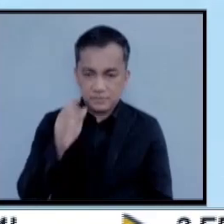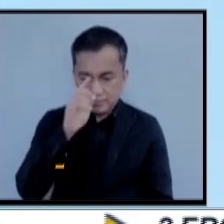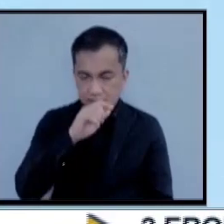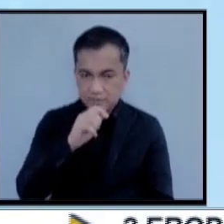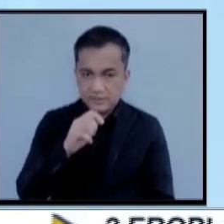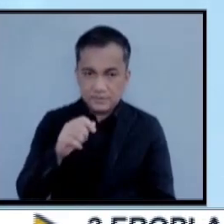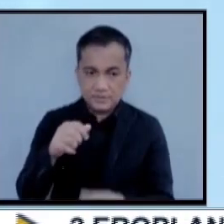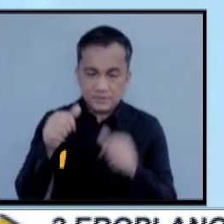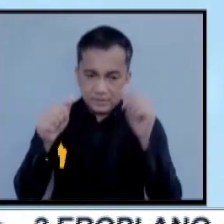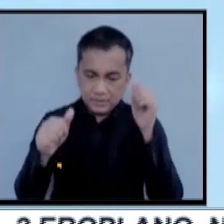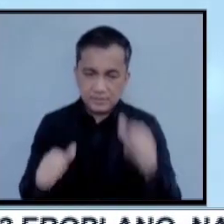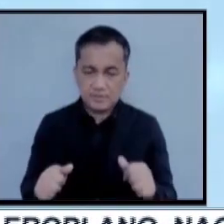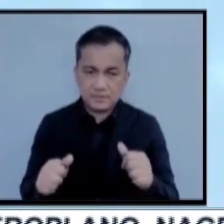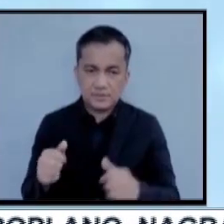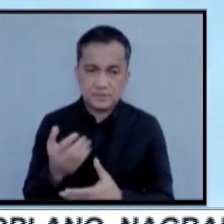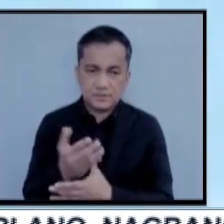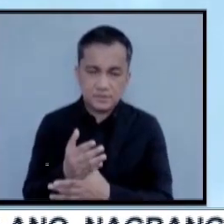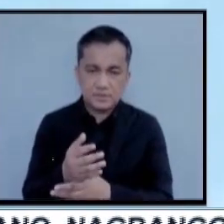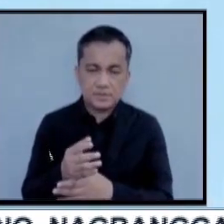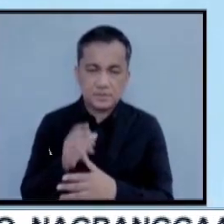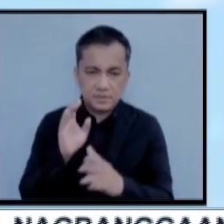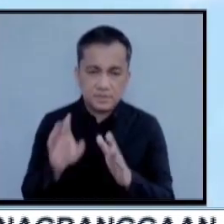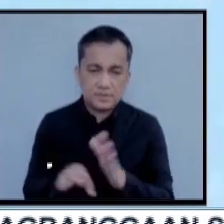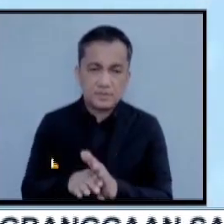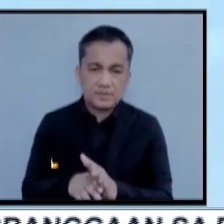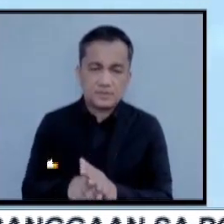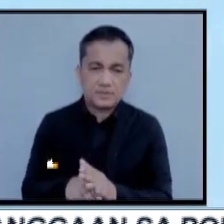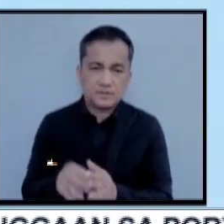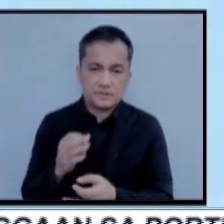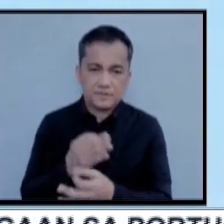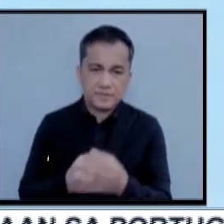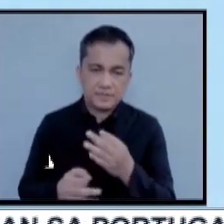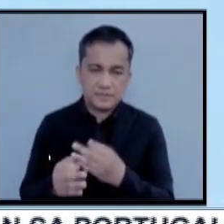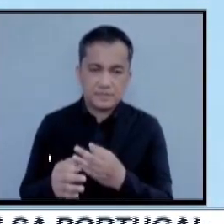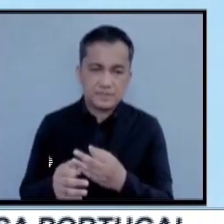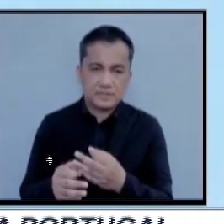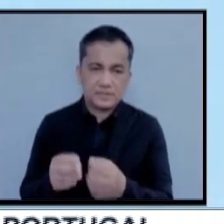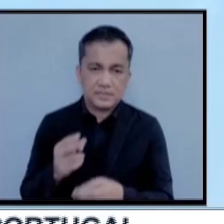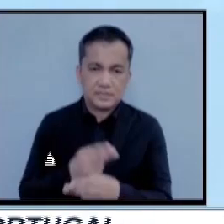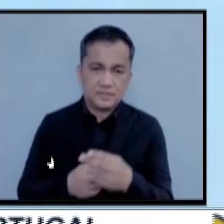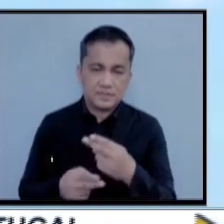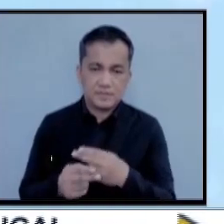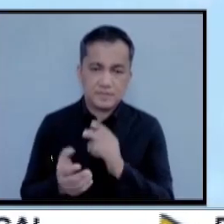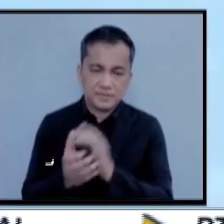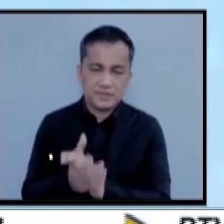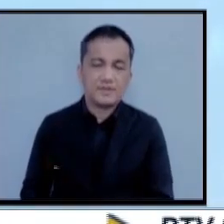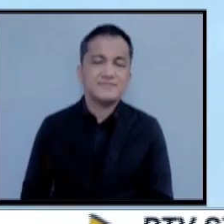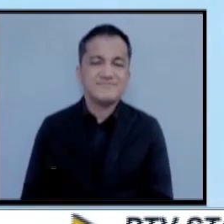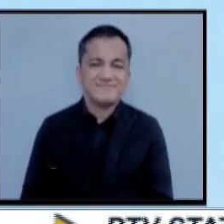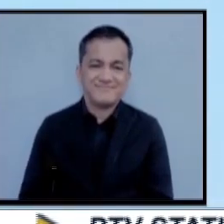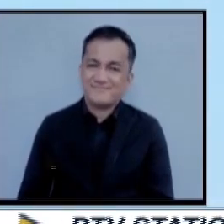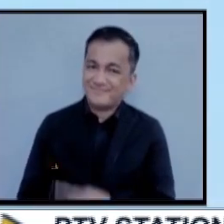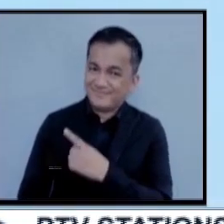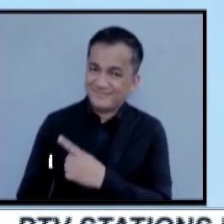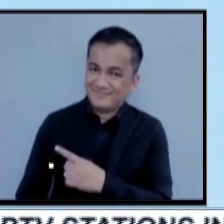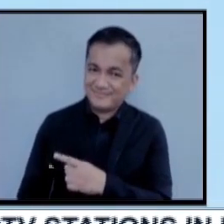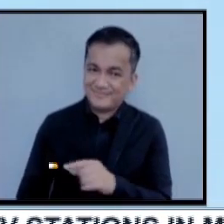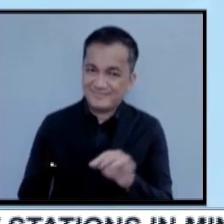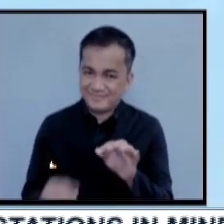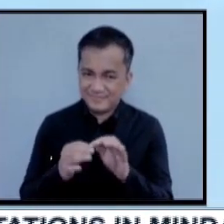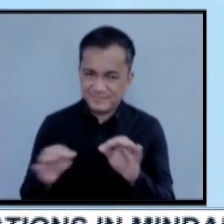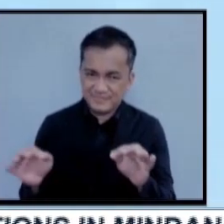actress host ang litrato ng paa ng kanyang anak at kamay nilang mag-asawa. Sinamahan niya rin ito ng caption na, "Our